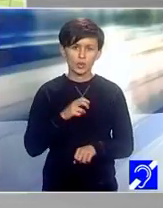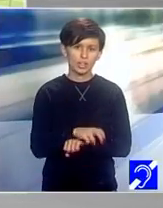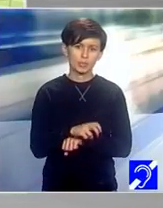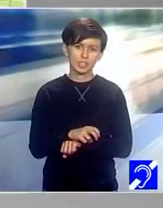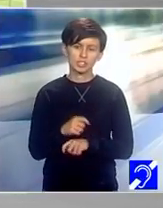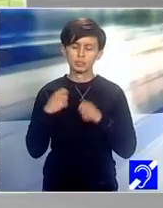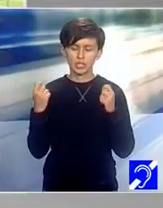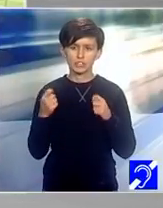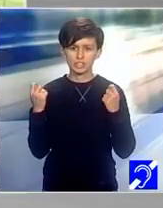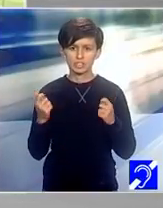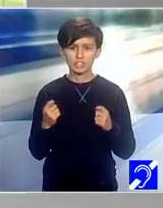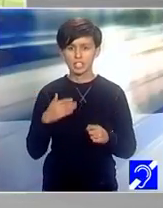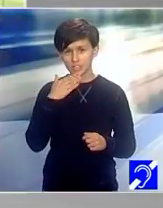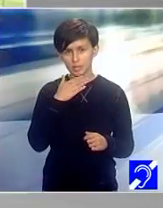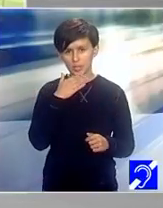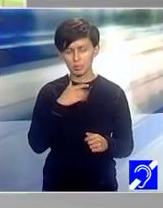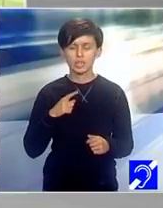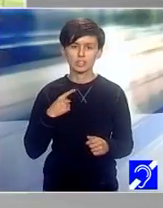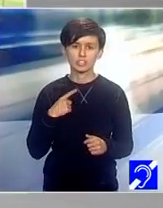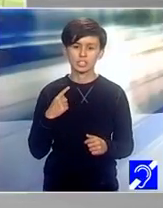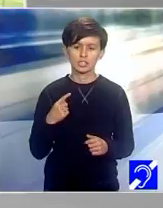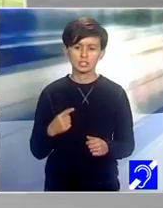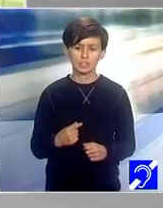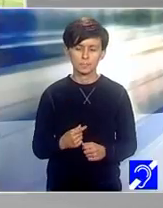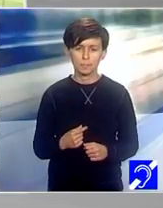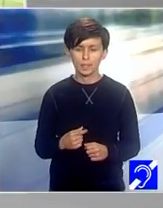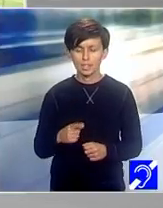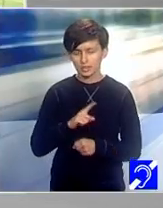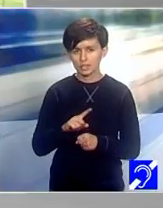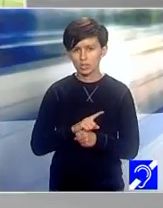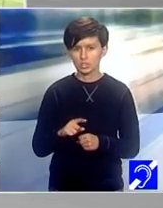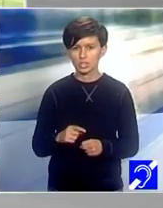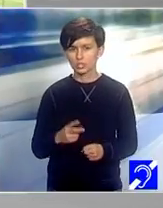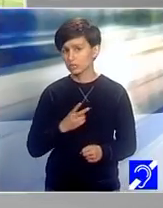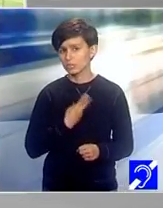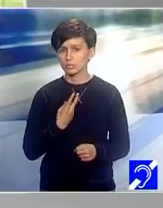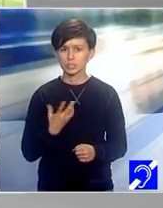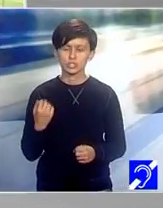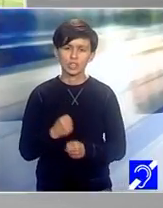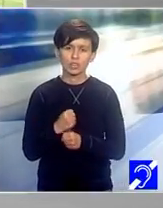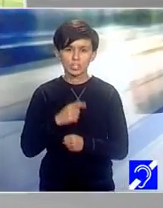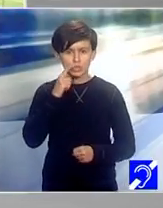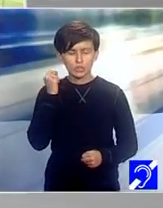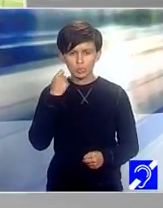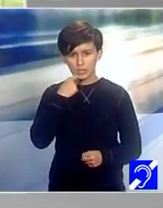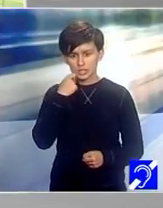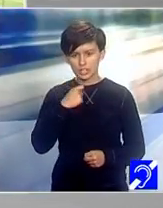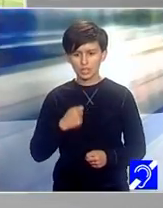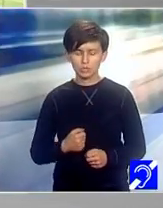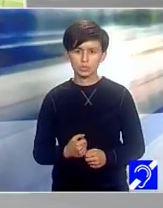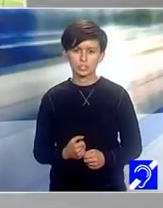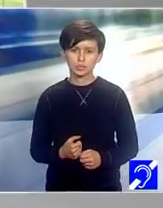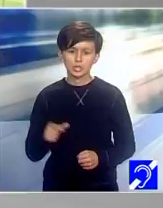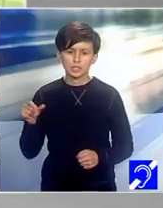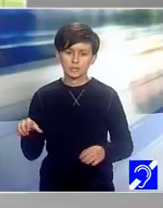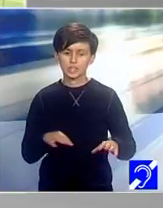de premiere. Este un lucru măreț ceea ce au făcut oamenii de aici, de la Cluj, în speță prin domnul